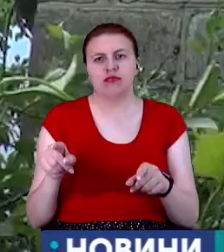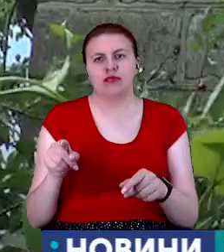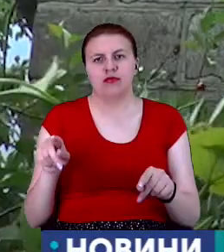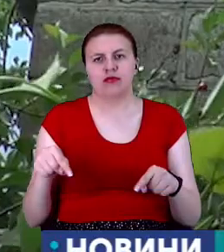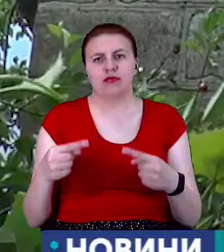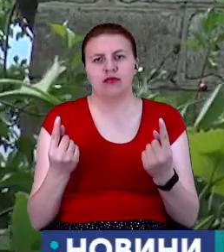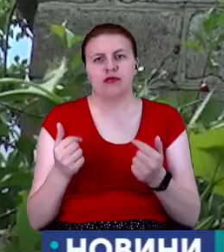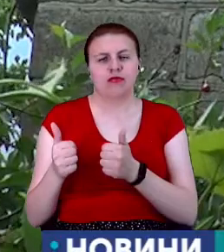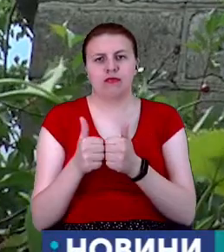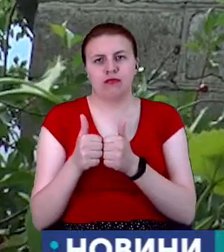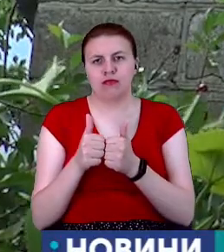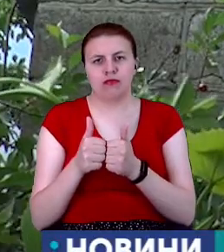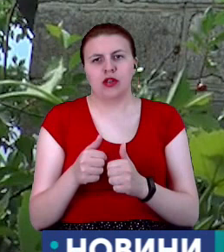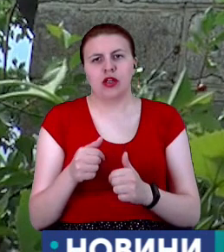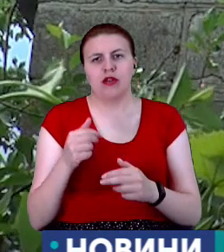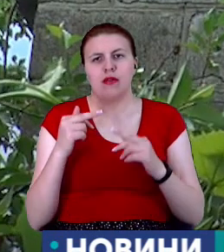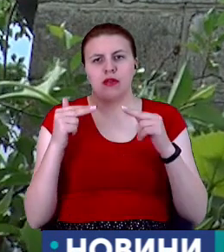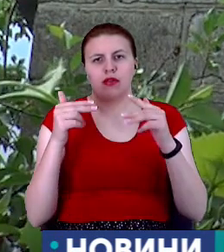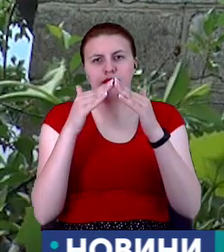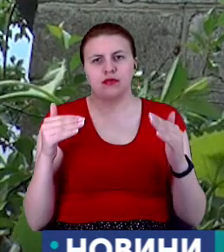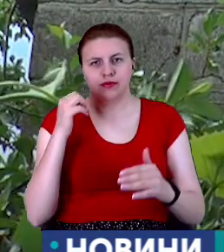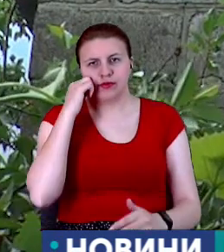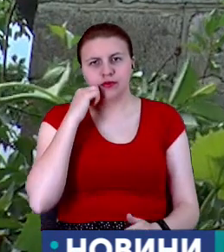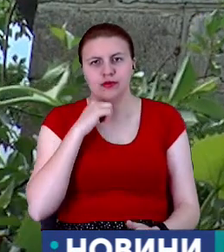сусідству. Демонтують старий шифер.